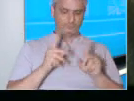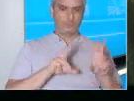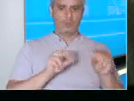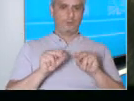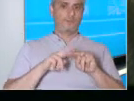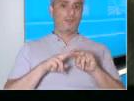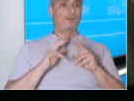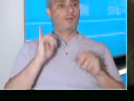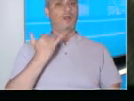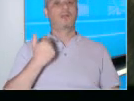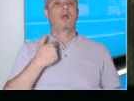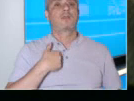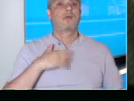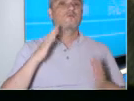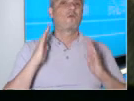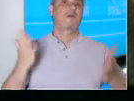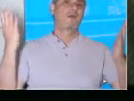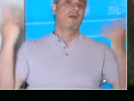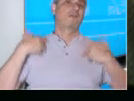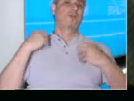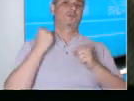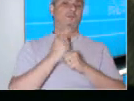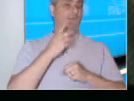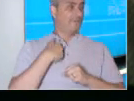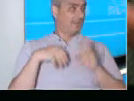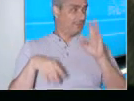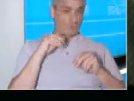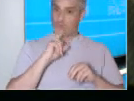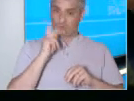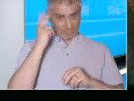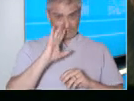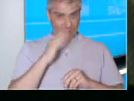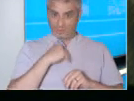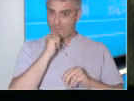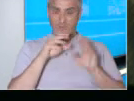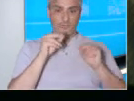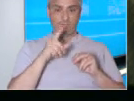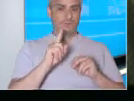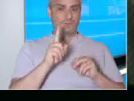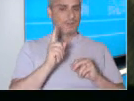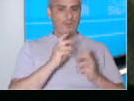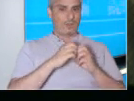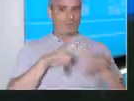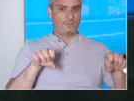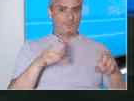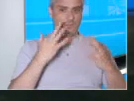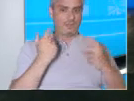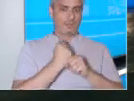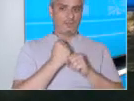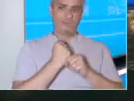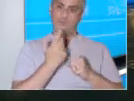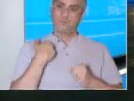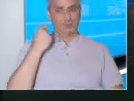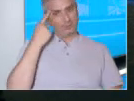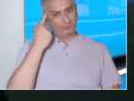דבר אחרי? כן, אנחנו כאלה, זה אנחנו, ואם נלך לבחירות שלא תהיה הבנה, אני לא רוצה בחירות. אתם לא מתכוונים להתפצל? מתי תעשו את זה? אני